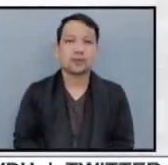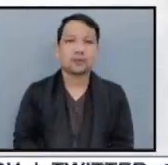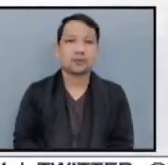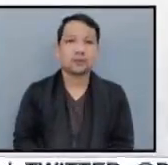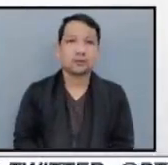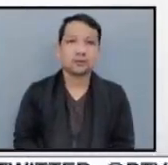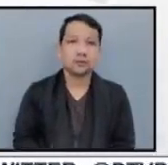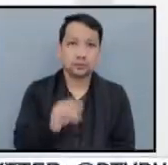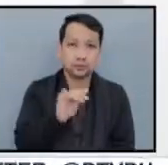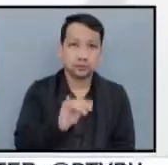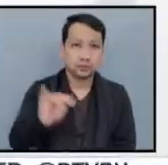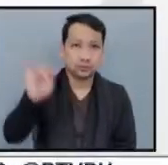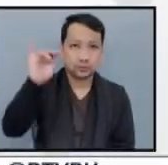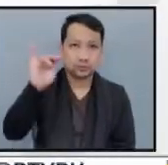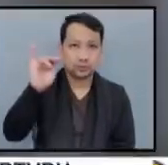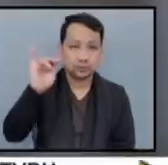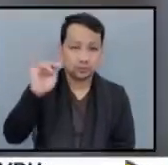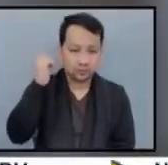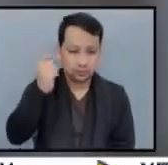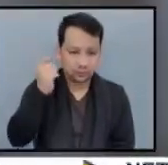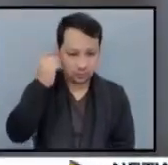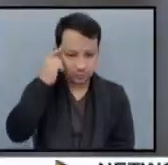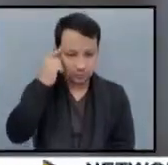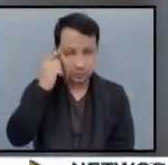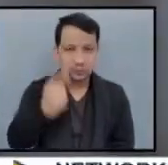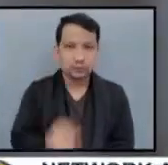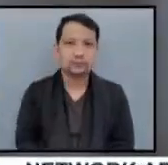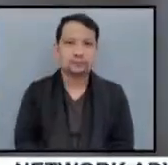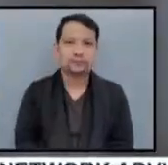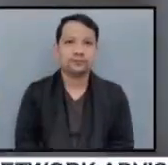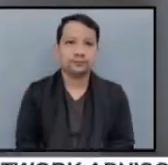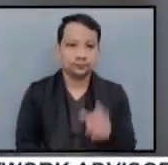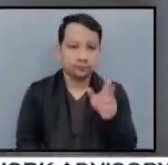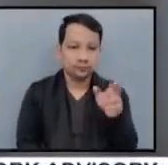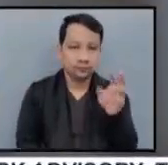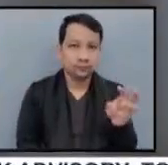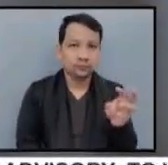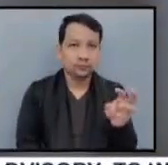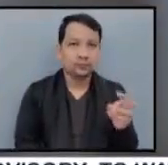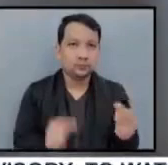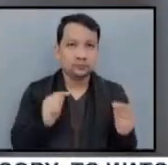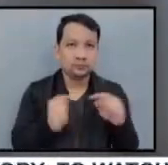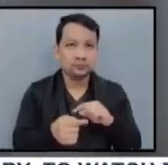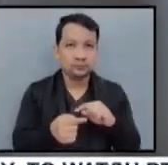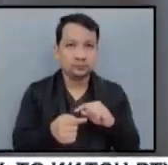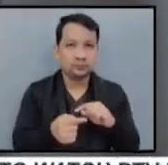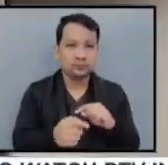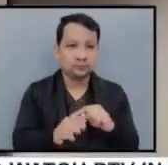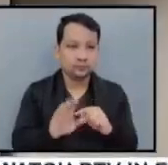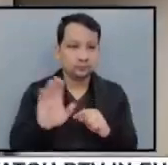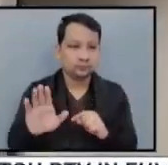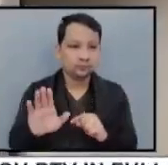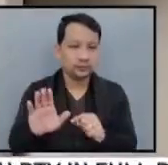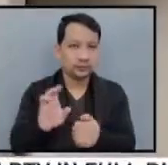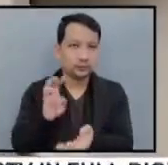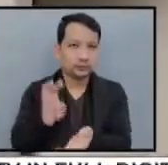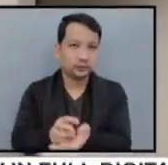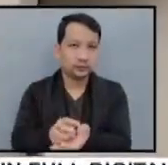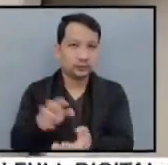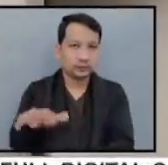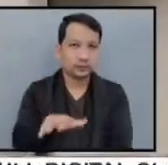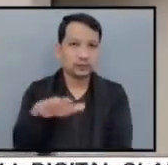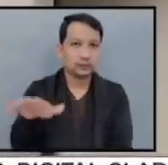Governor Matthew Monotoc na 63 tao ang nasugatan sa lindol sa kanyang lalawigan. Gayunman, nagtamo lamang